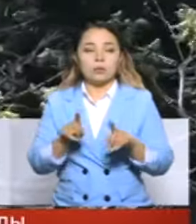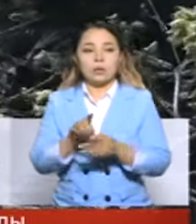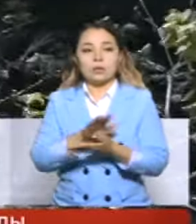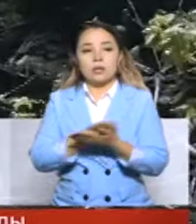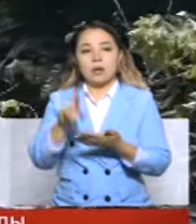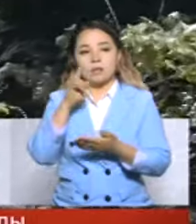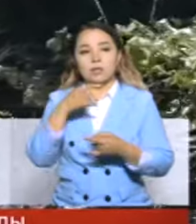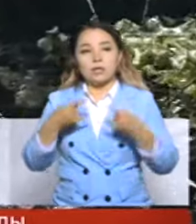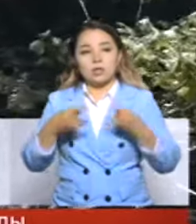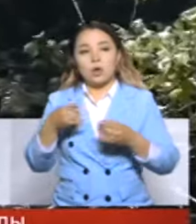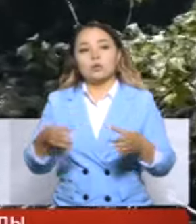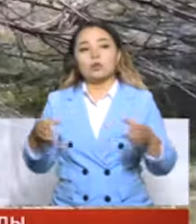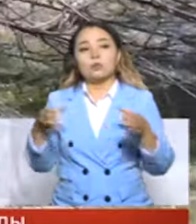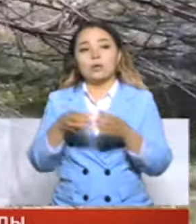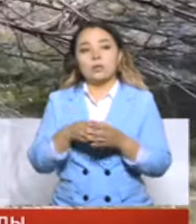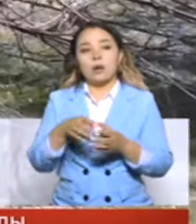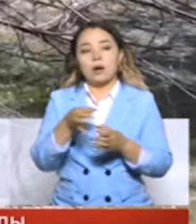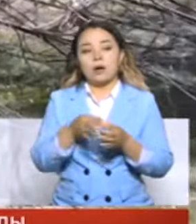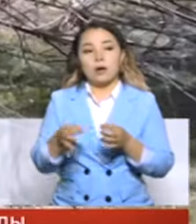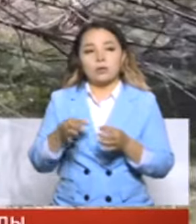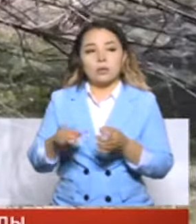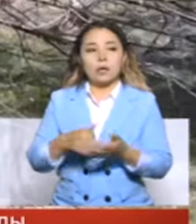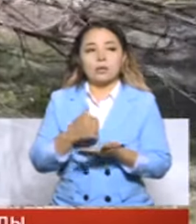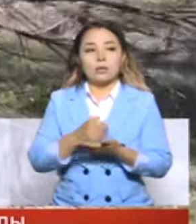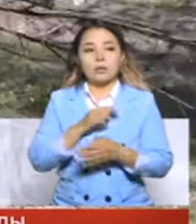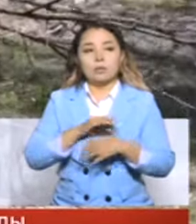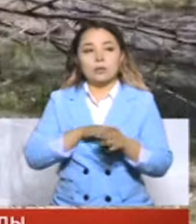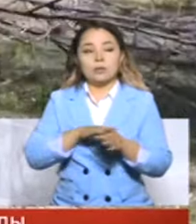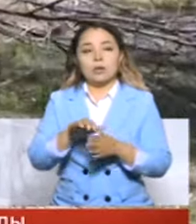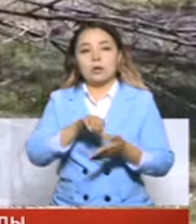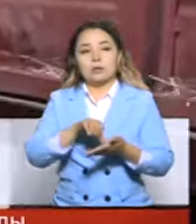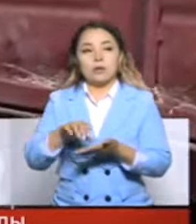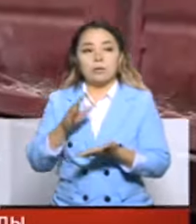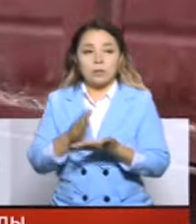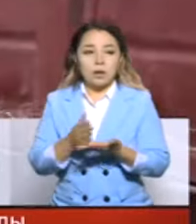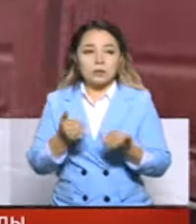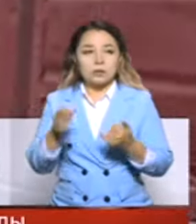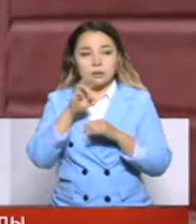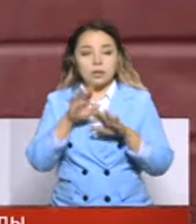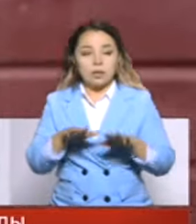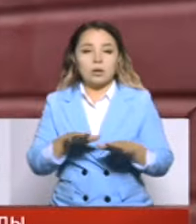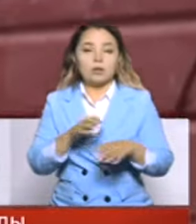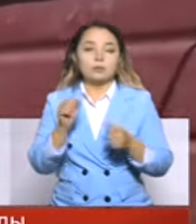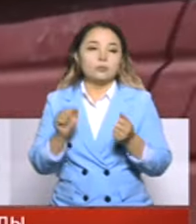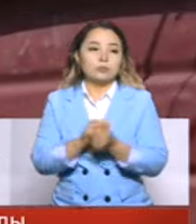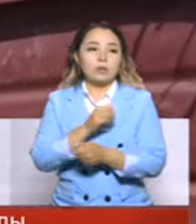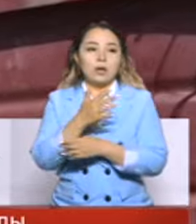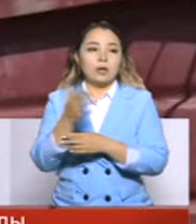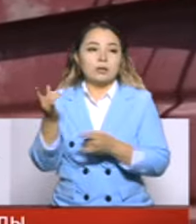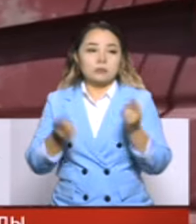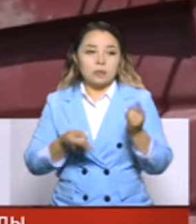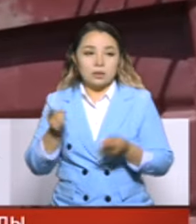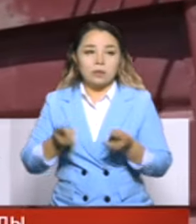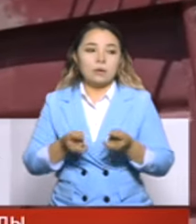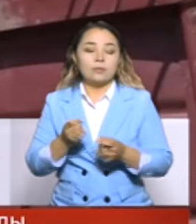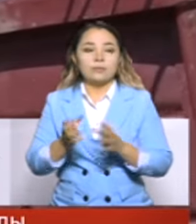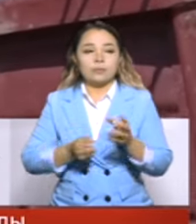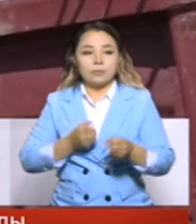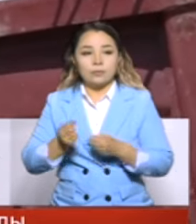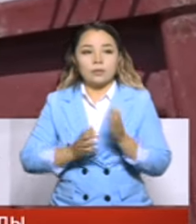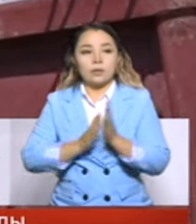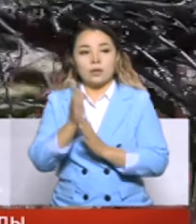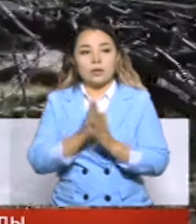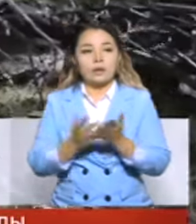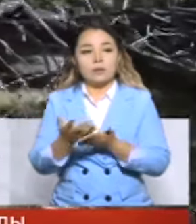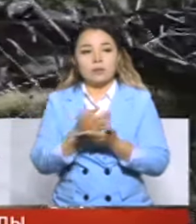акциясына телеарна ұжымы мен аудан әкімдігінің қызметкерлері қатысты. Елді мекендегі қураған ағаштарды кесіп, арам шөптерді